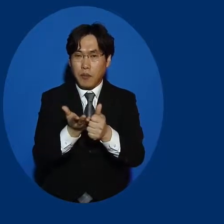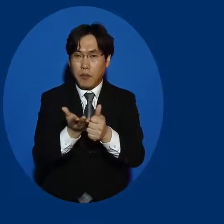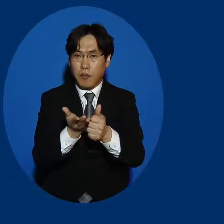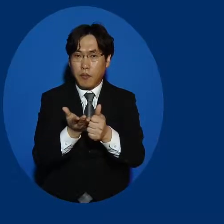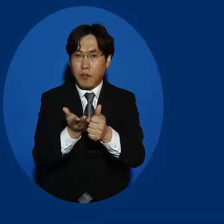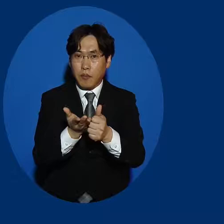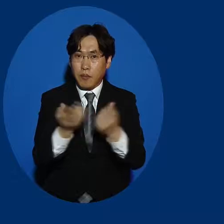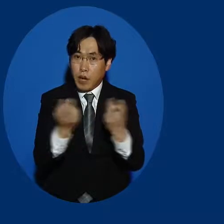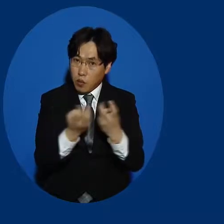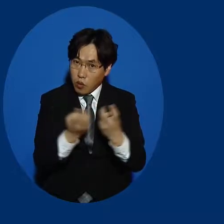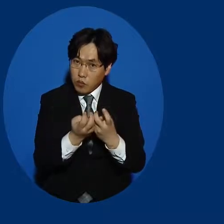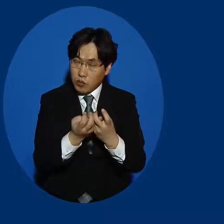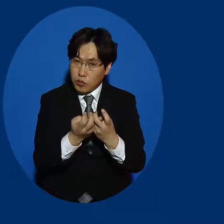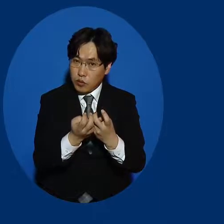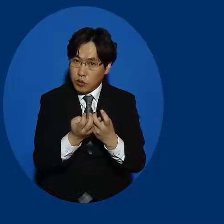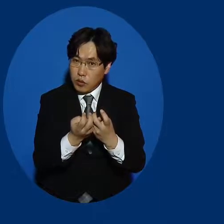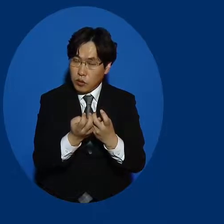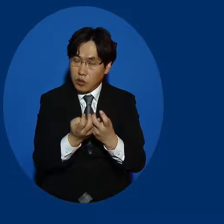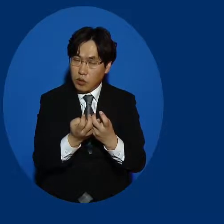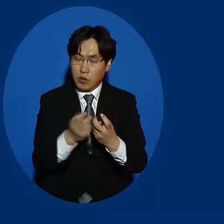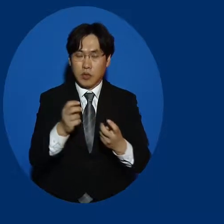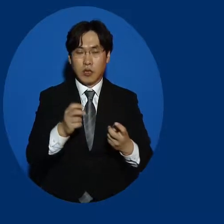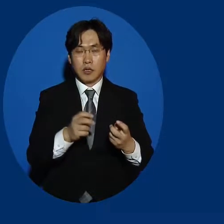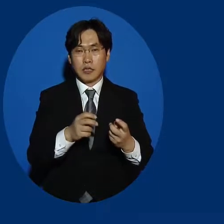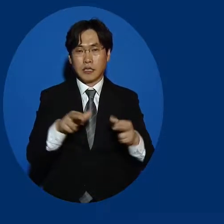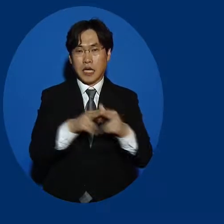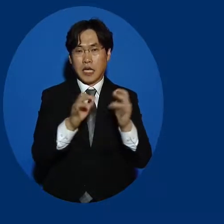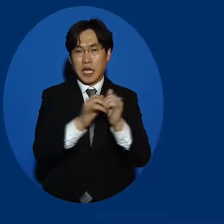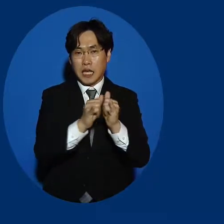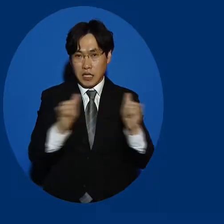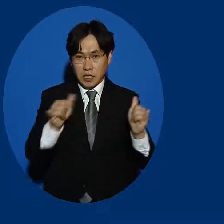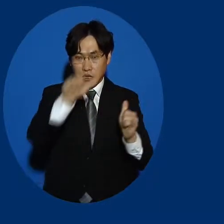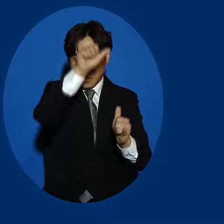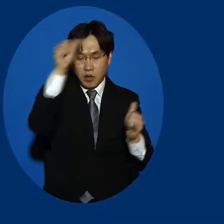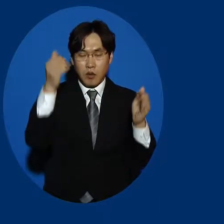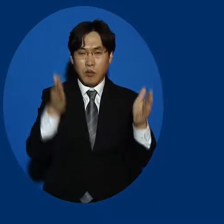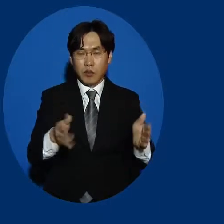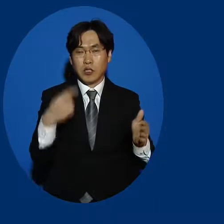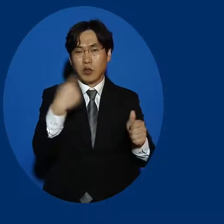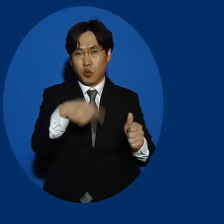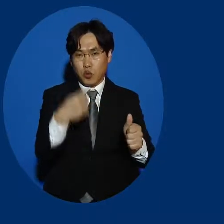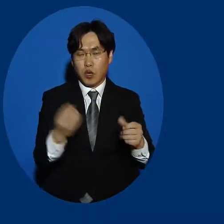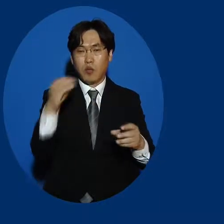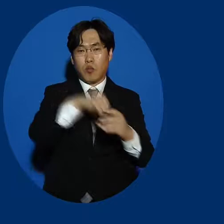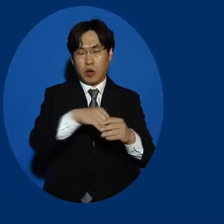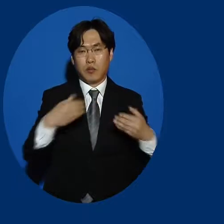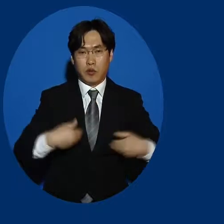장애인 평생교육에서 다루어야 할 그러한 분야가 아닌가 생각이 됩니다.